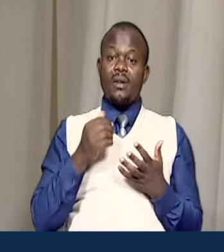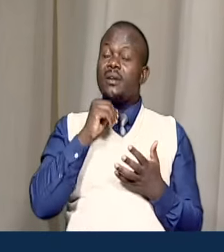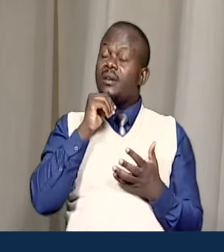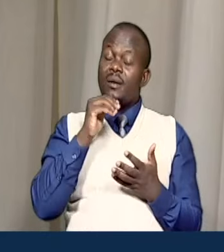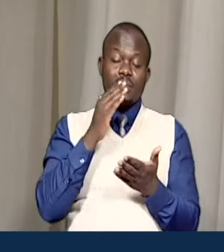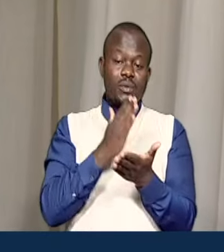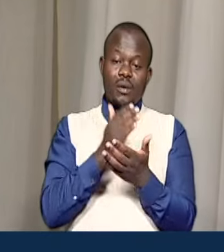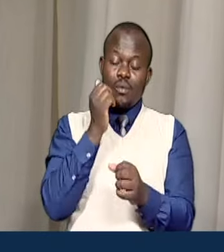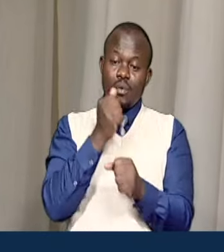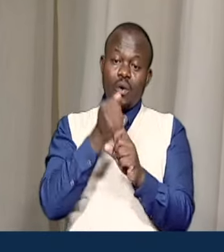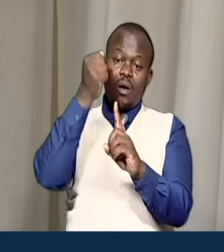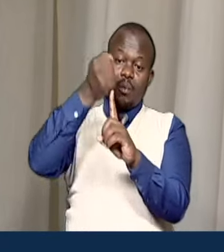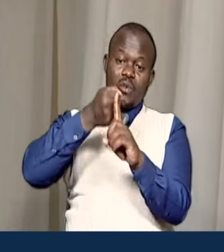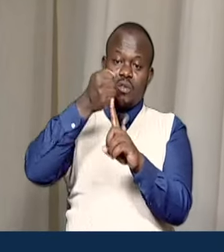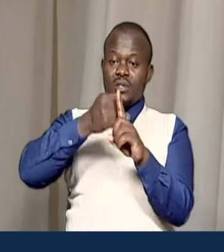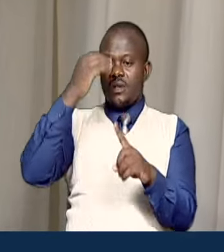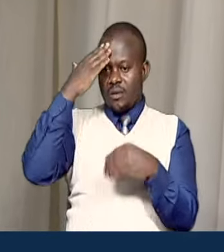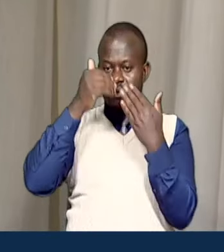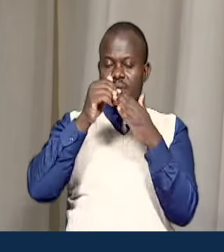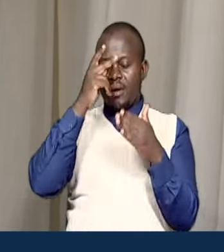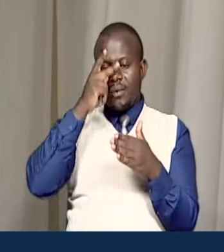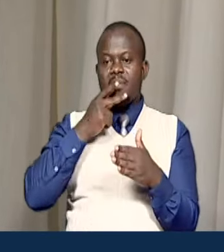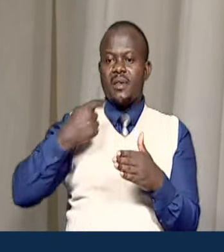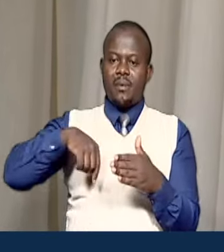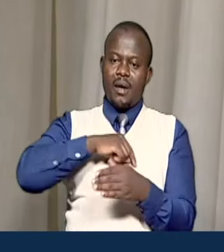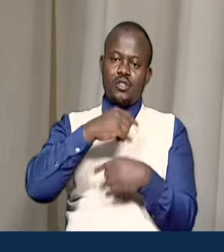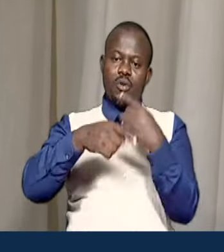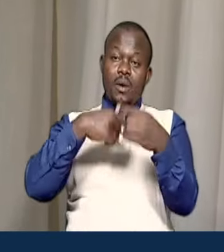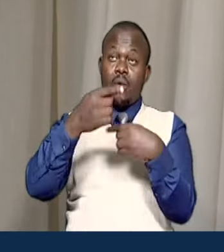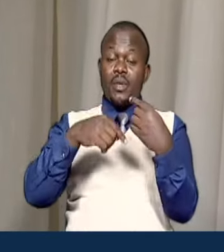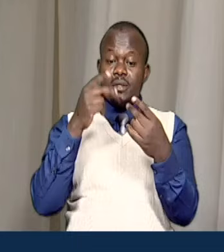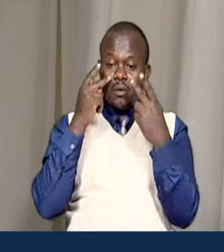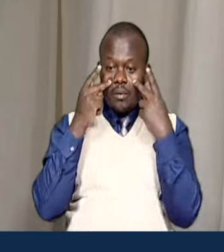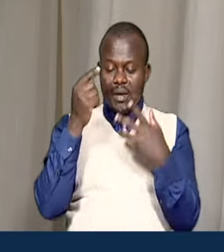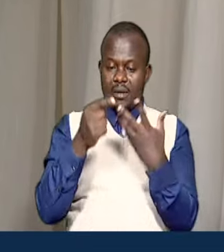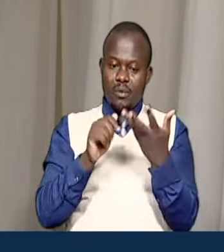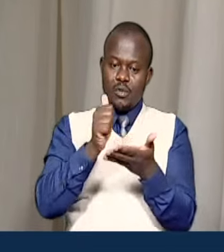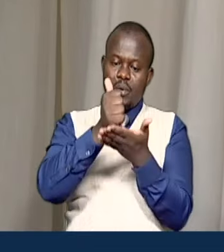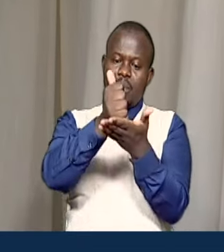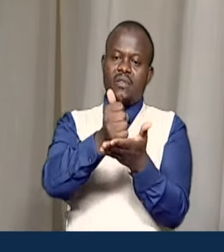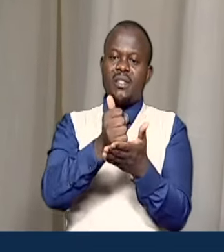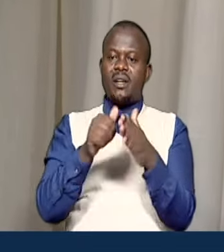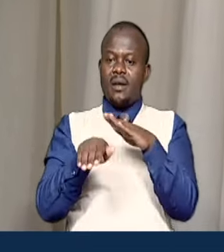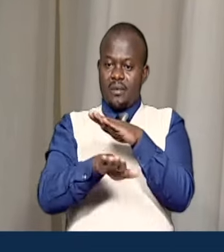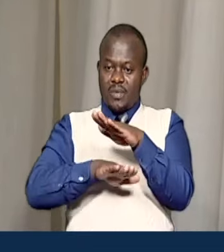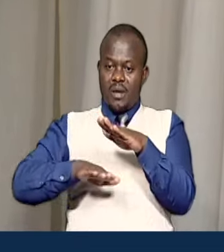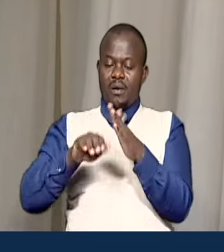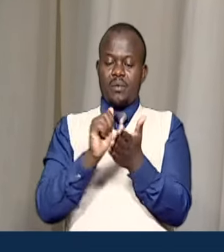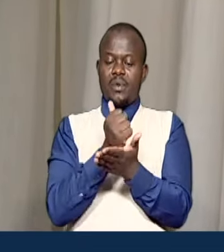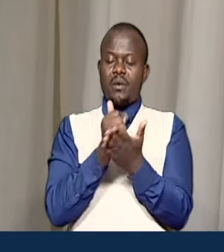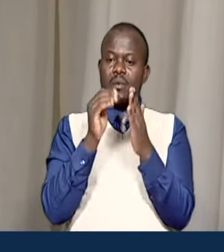Ntituzahwema gukora ubuvugizi kugira ngo ababyeyi bacu bakomeze babone ibibafasha byangombwa mu